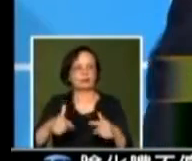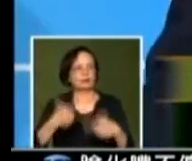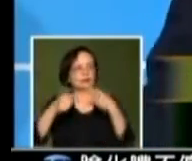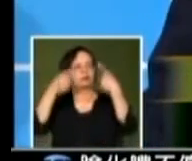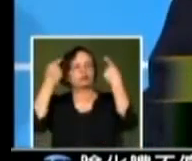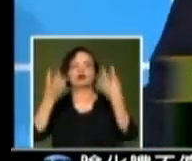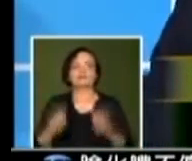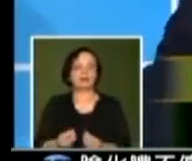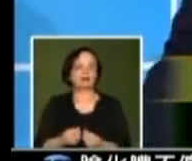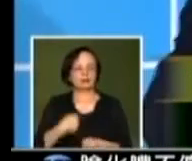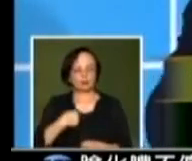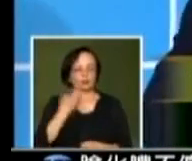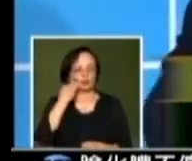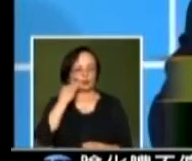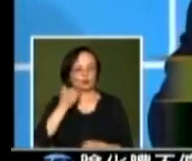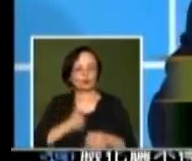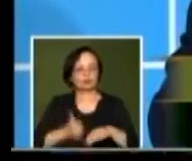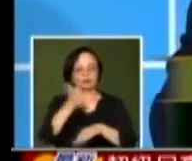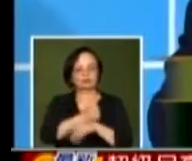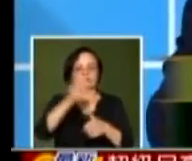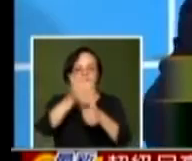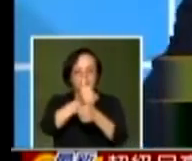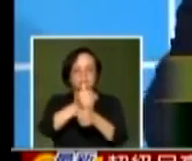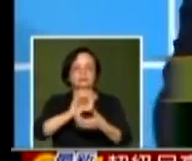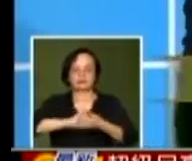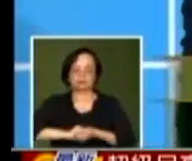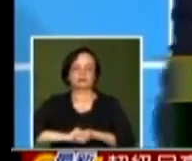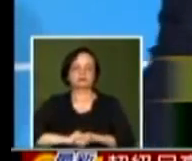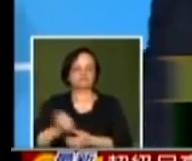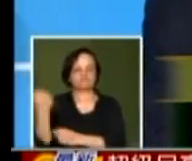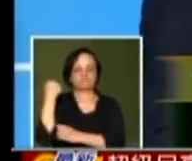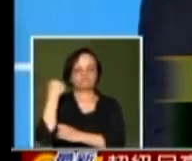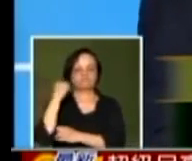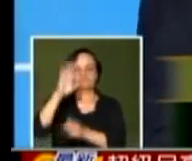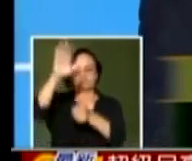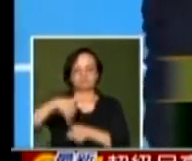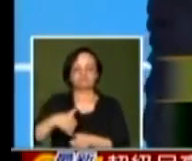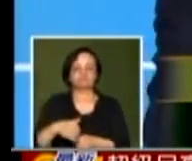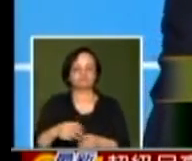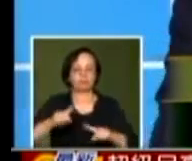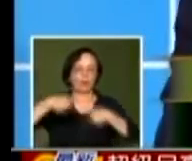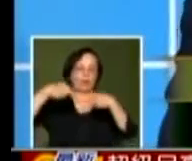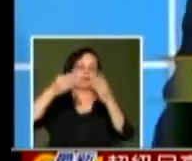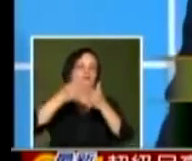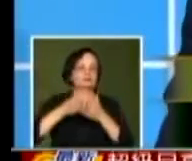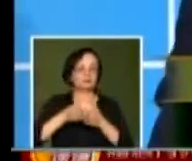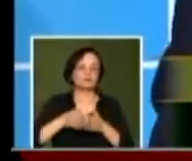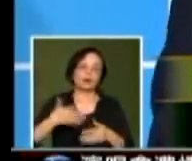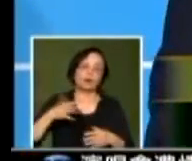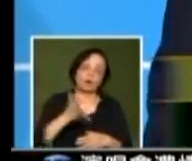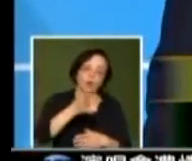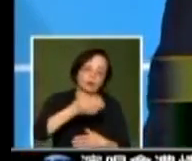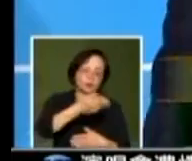对强力挑战马英九的九二共识，要招马英九来辩论。像咱九二共识无